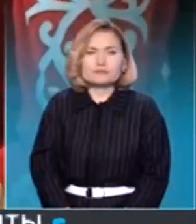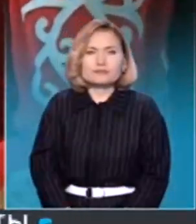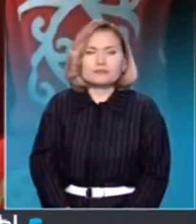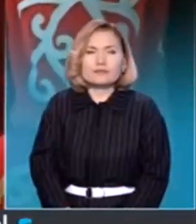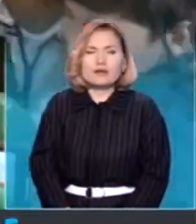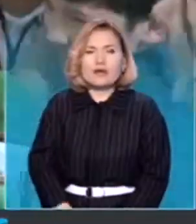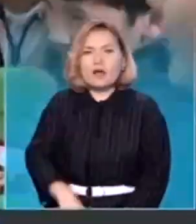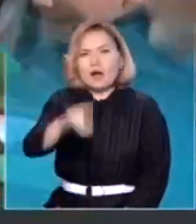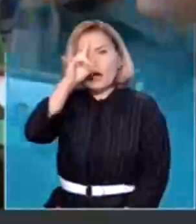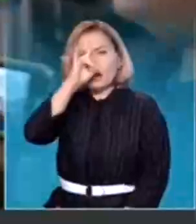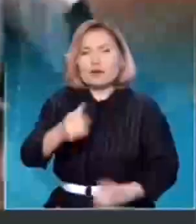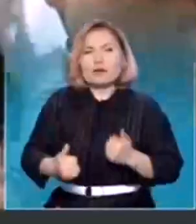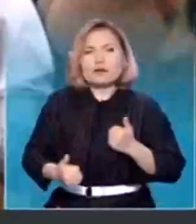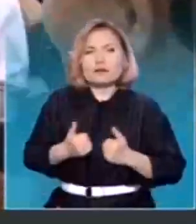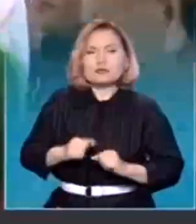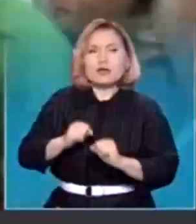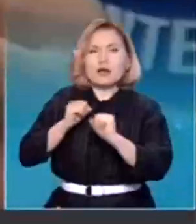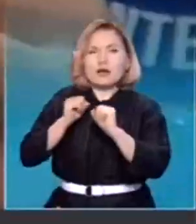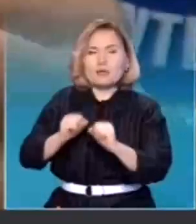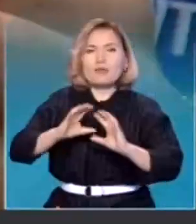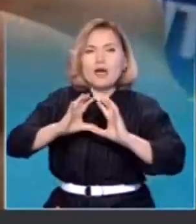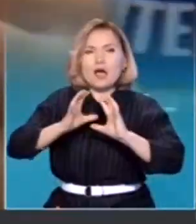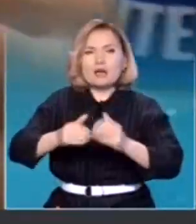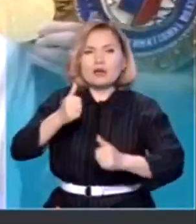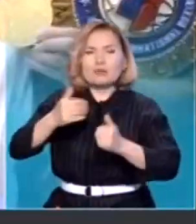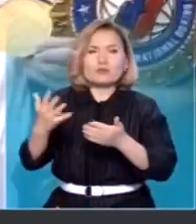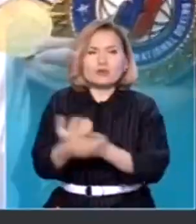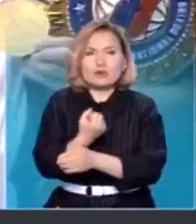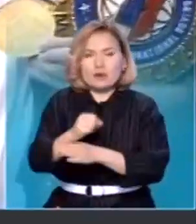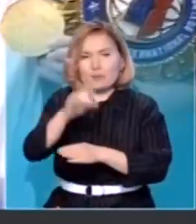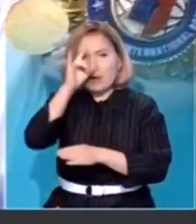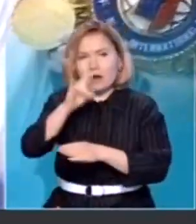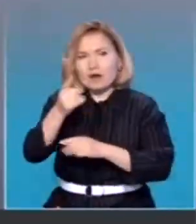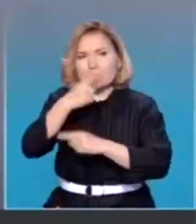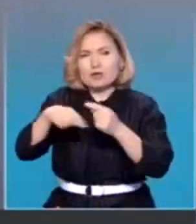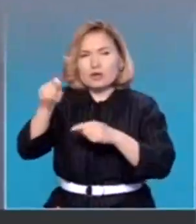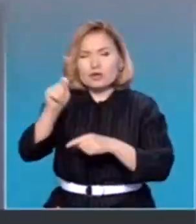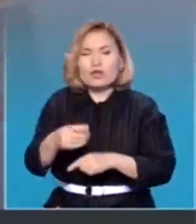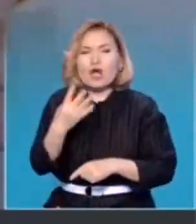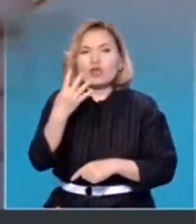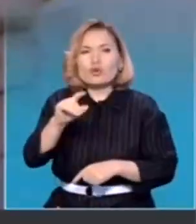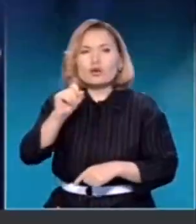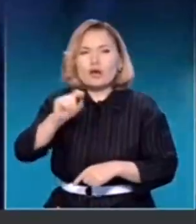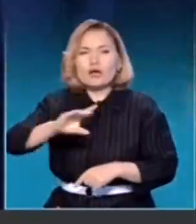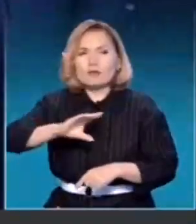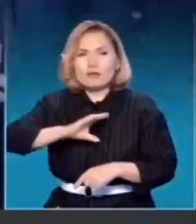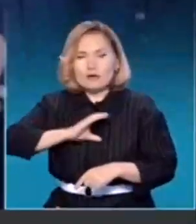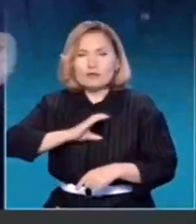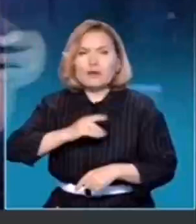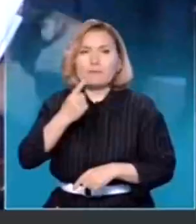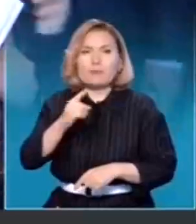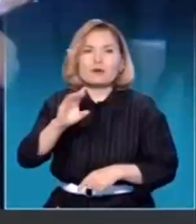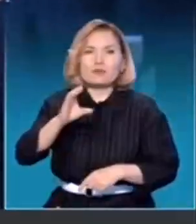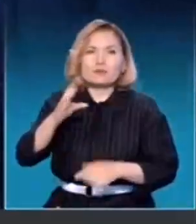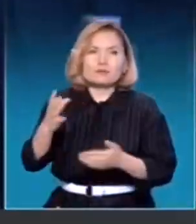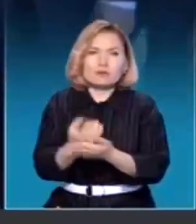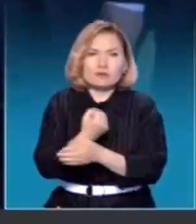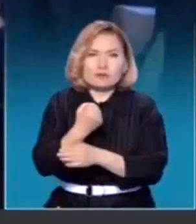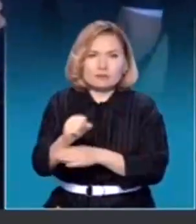Ел мерейін үстем еткен әлем чемпиондары елге оралды. Боксшыларымыз 4 алтын, 1 күміс медальді қанжығалады.